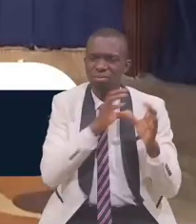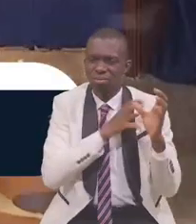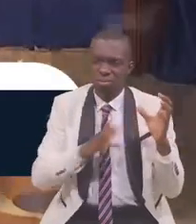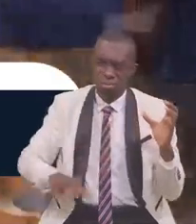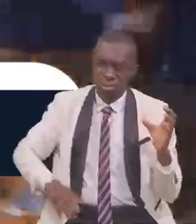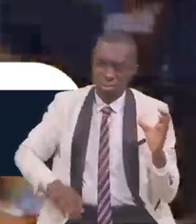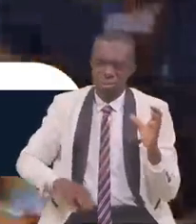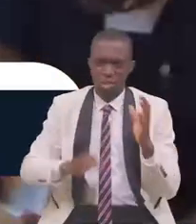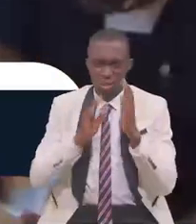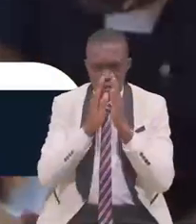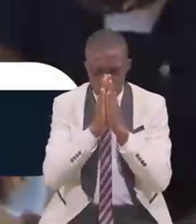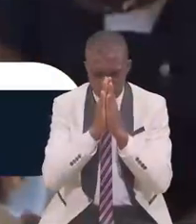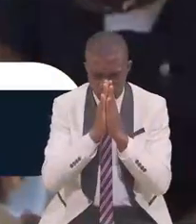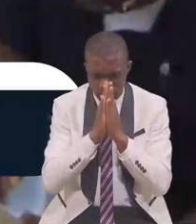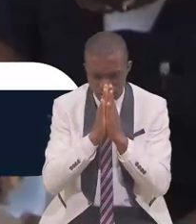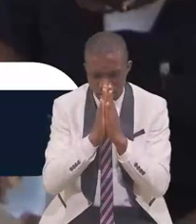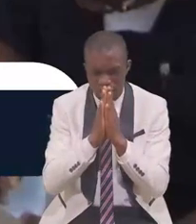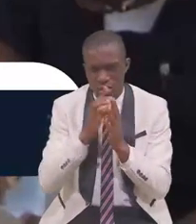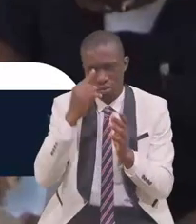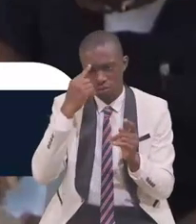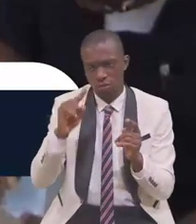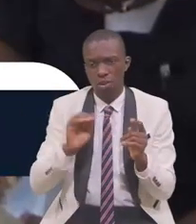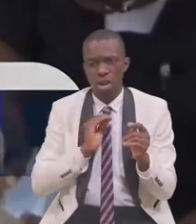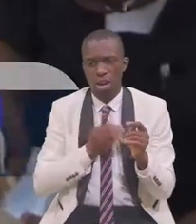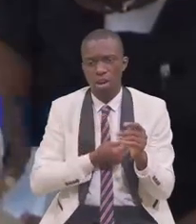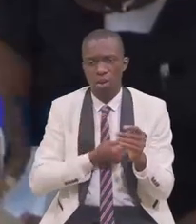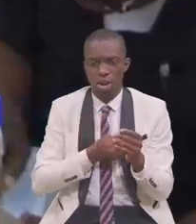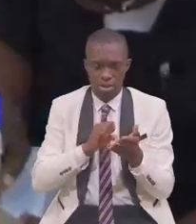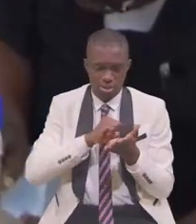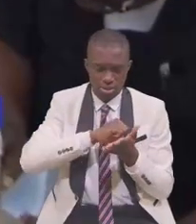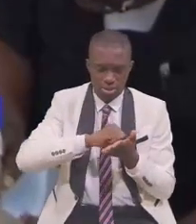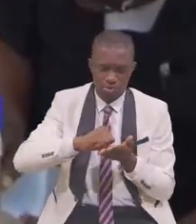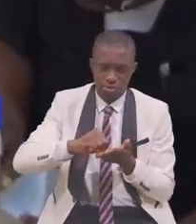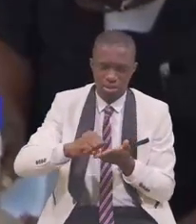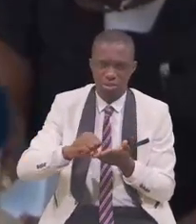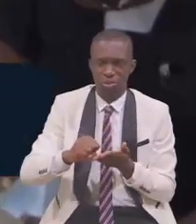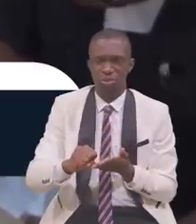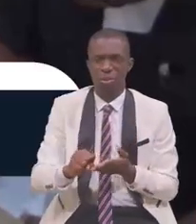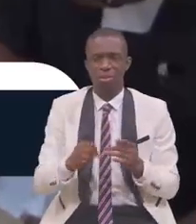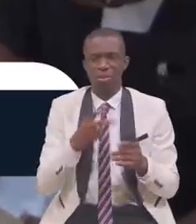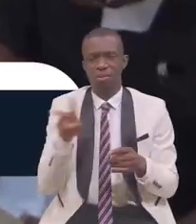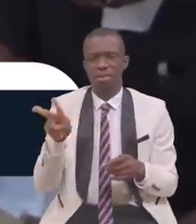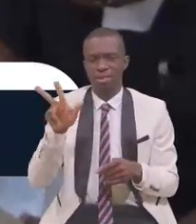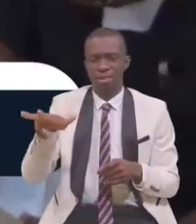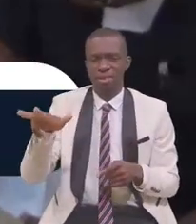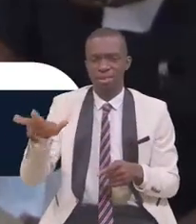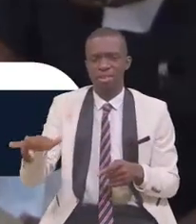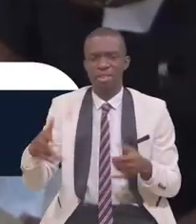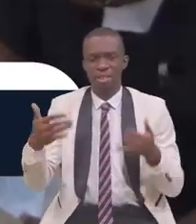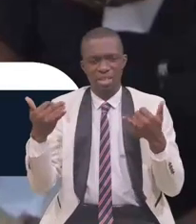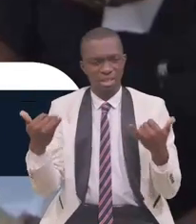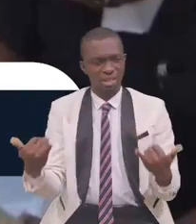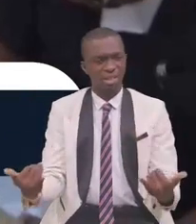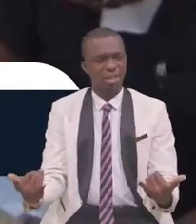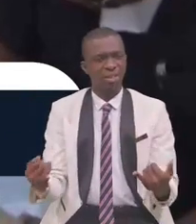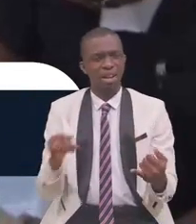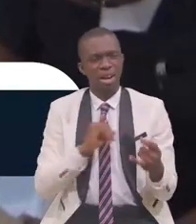de Christ pour notre sanctification. Voyons le verset 13. Et maintenant, je vais à